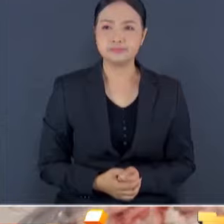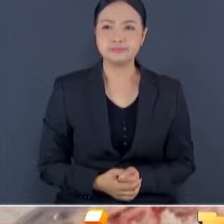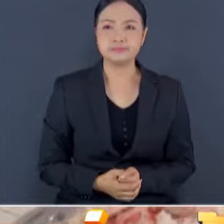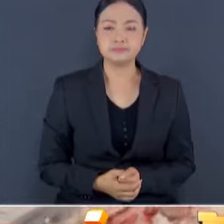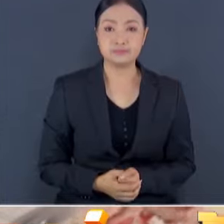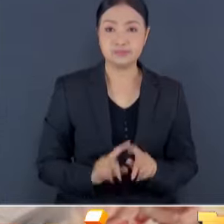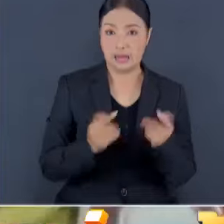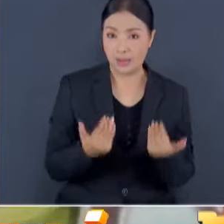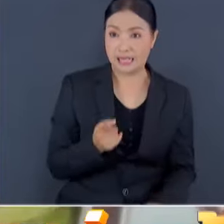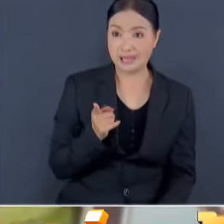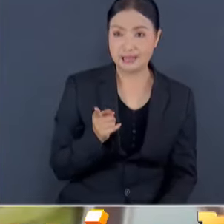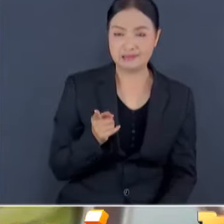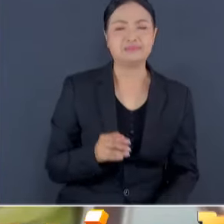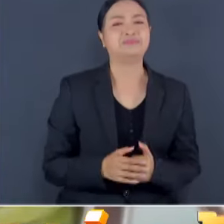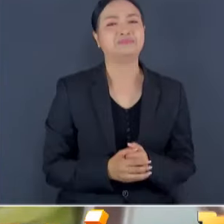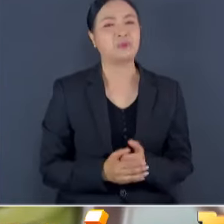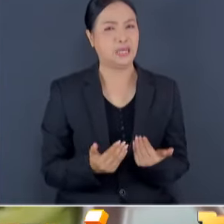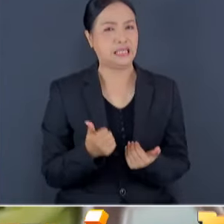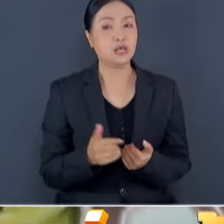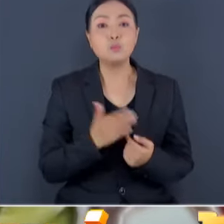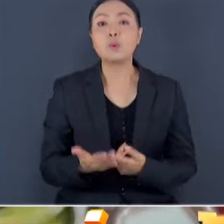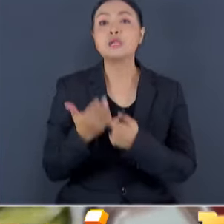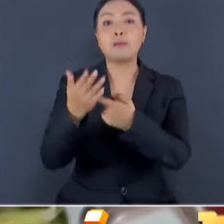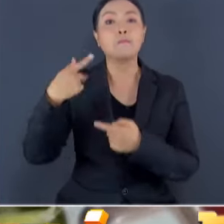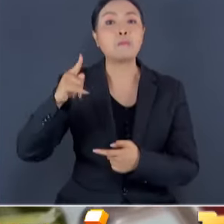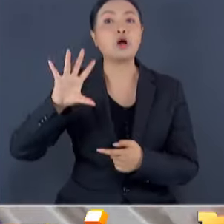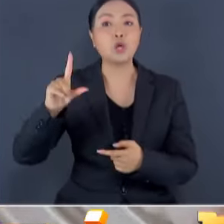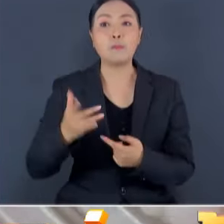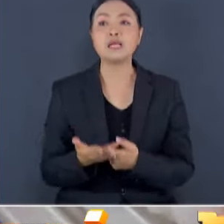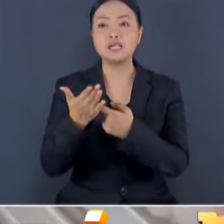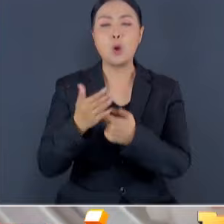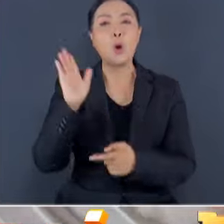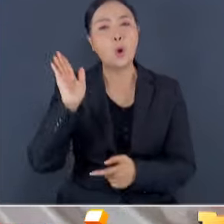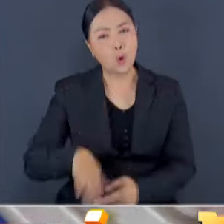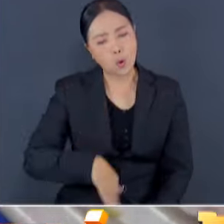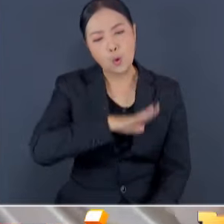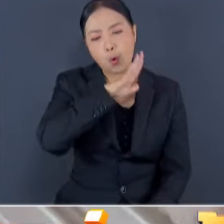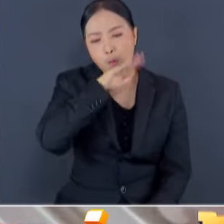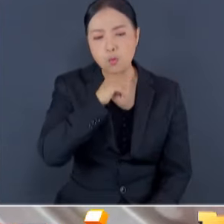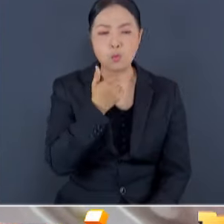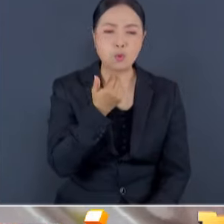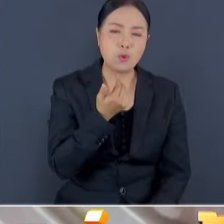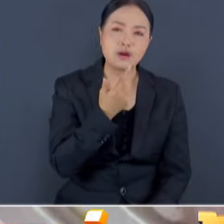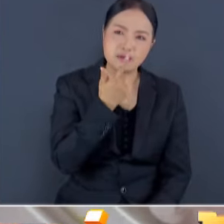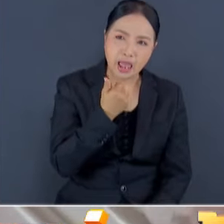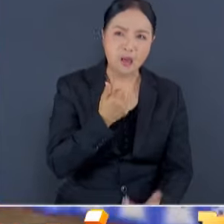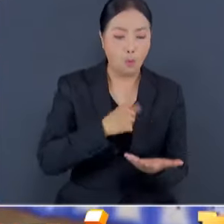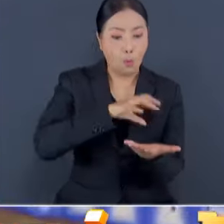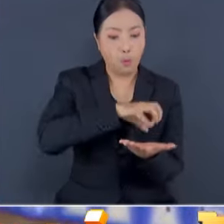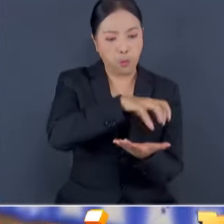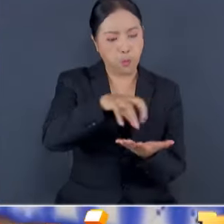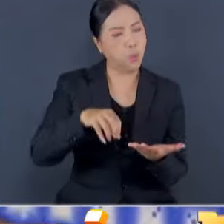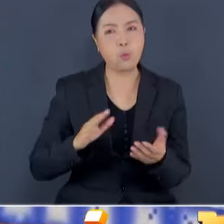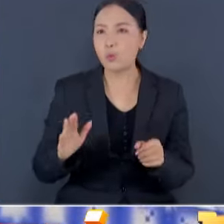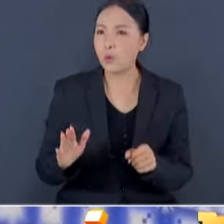ผู้ชมฮะแต่ว่าหลังจากที่มีการไปยื่นเรื่องต่อปปชโอ้โหข้าหมูแดงแทบจะพูนจานเลยนะฮะแทบจะพูนครบ 5หมู่เลย